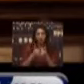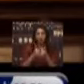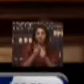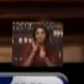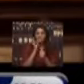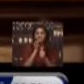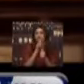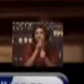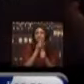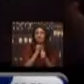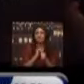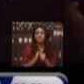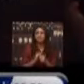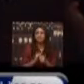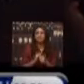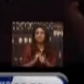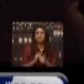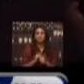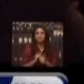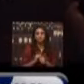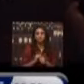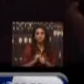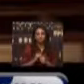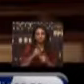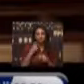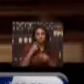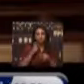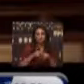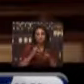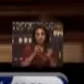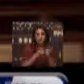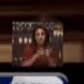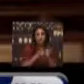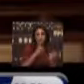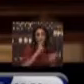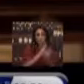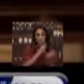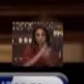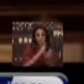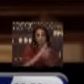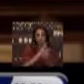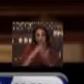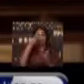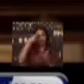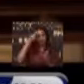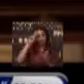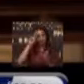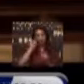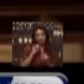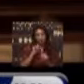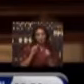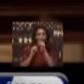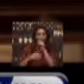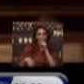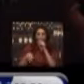ده. فعلا انا وكانت المحطه السريه دي بتطلع بيقول لي من اللي هي ام كلثوم